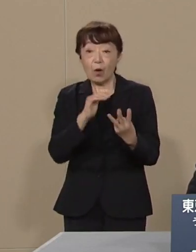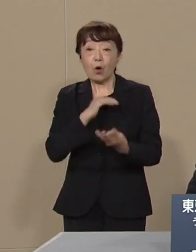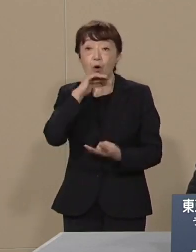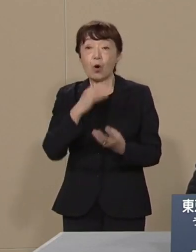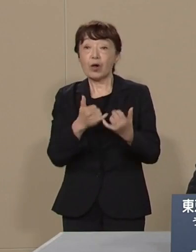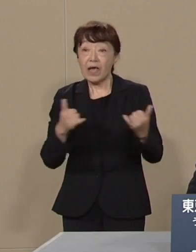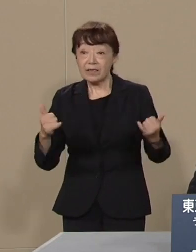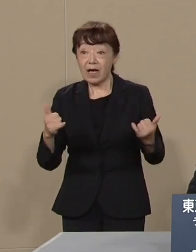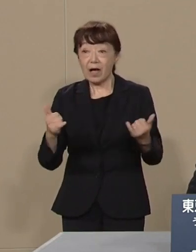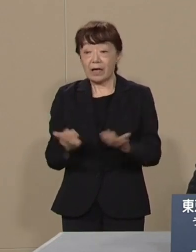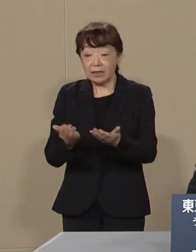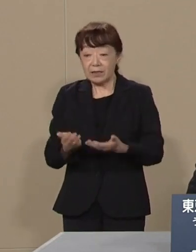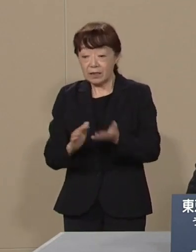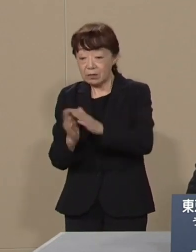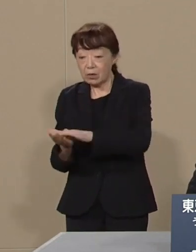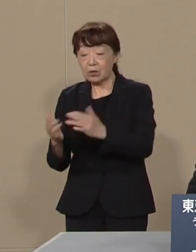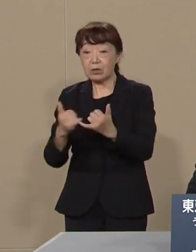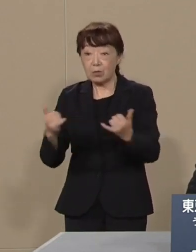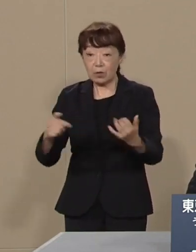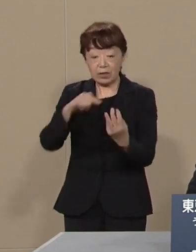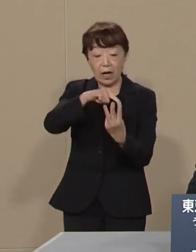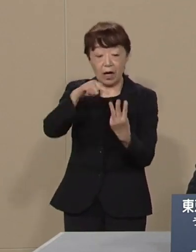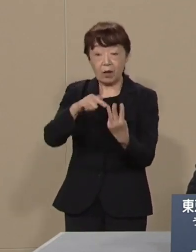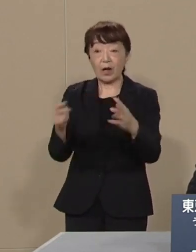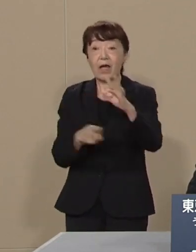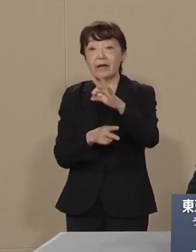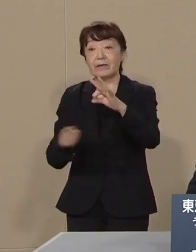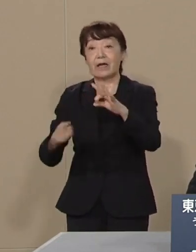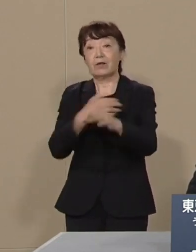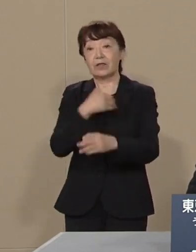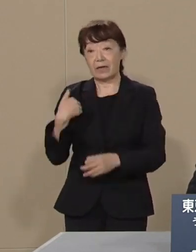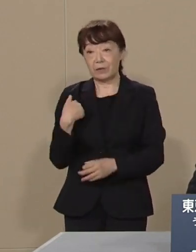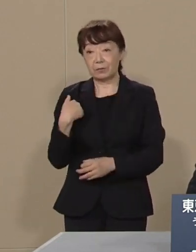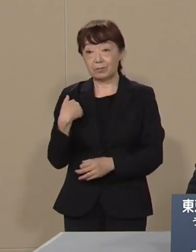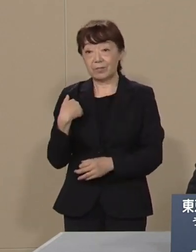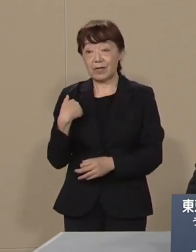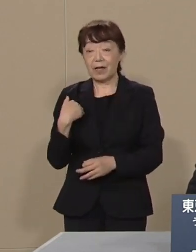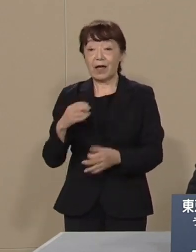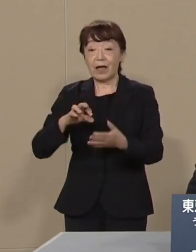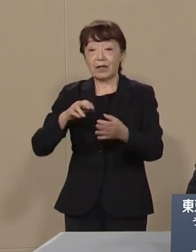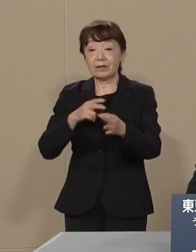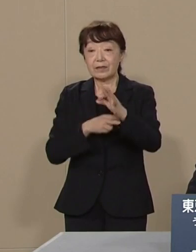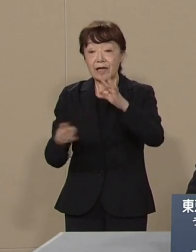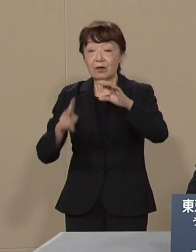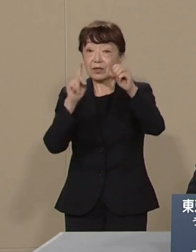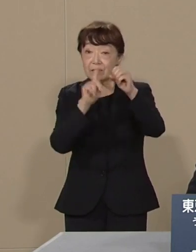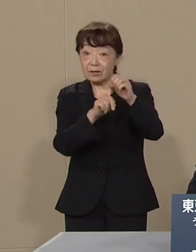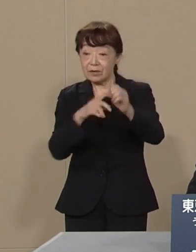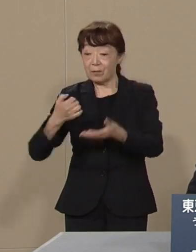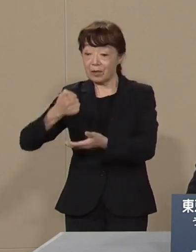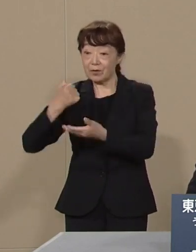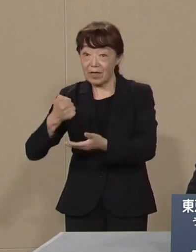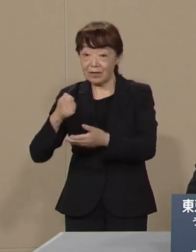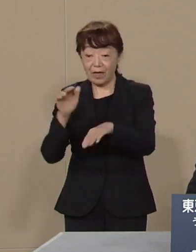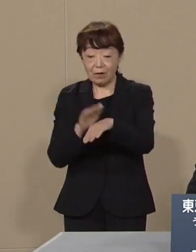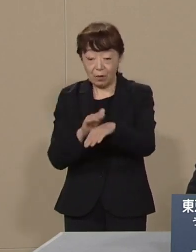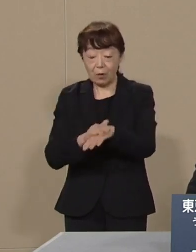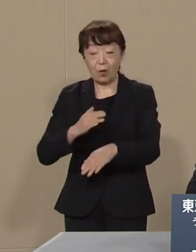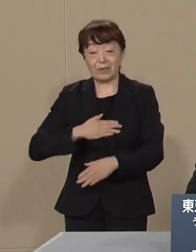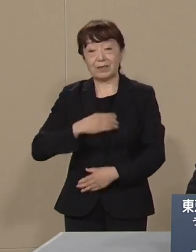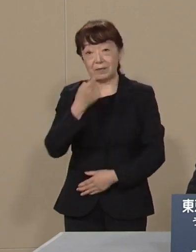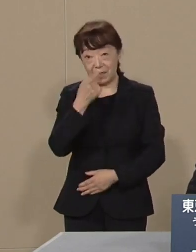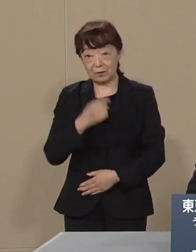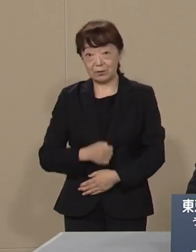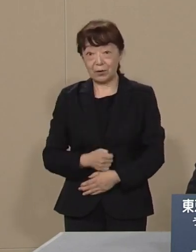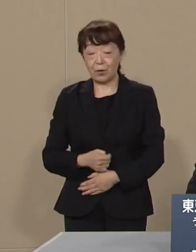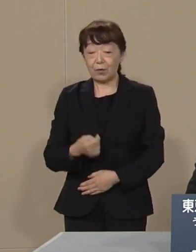ゼロにできるんですその財源も方法論もしています私はそこに恩返ししたいこういうふう